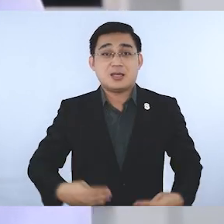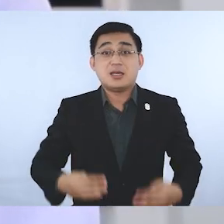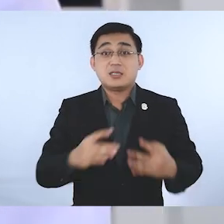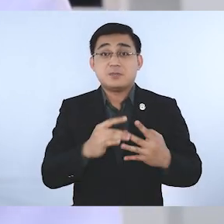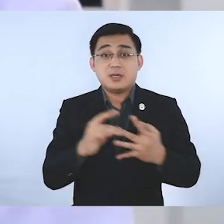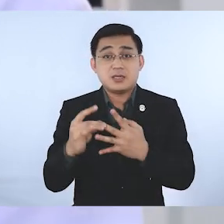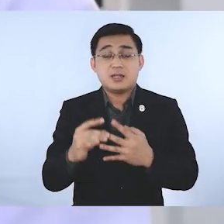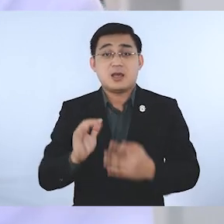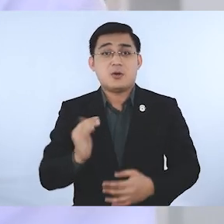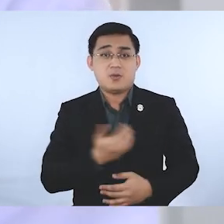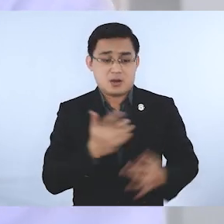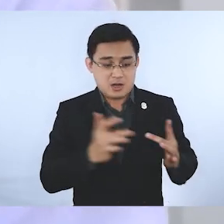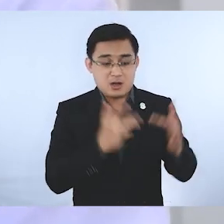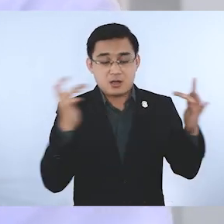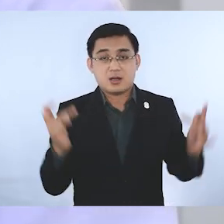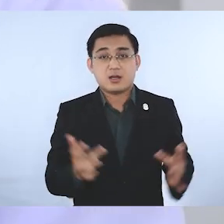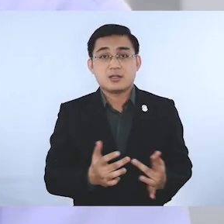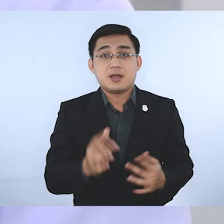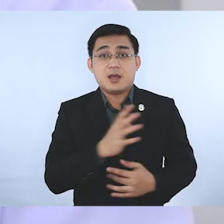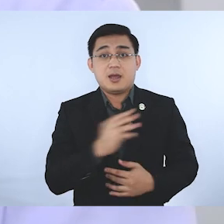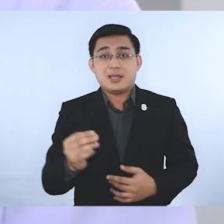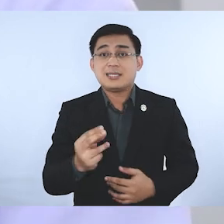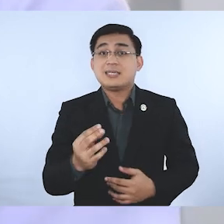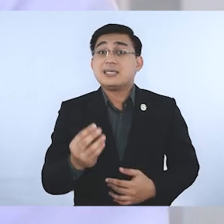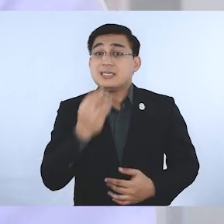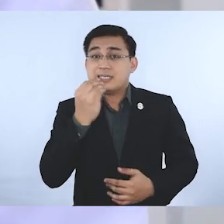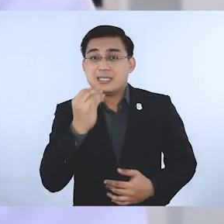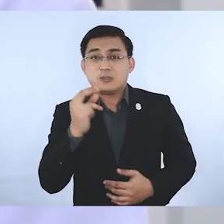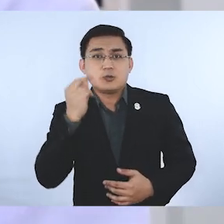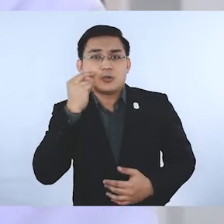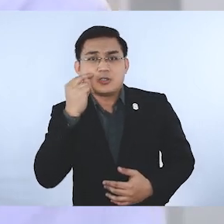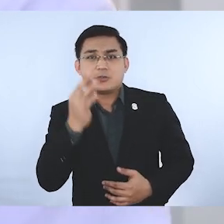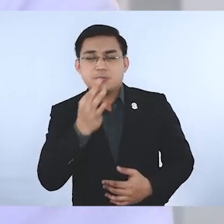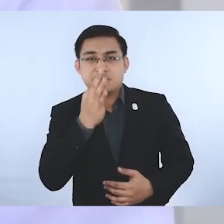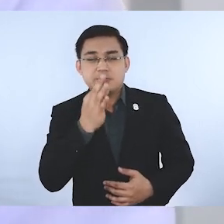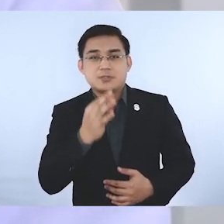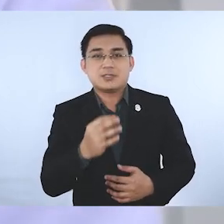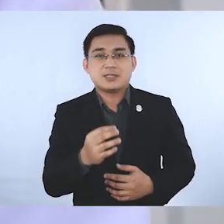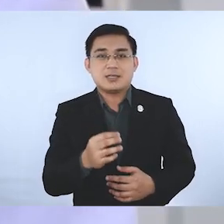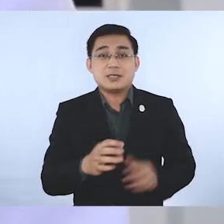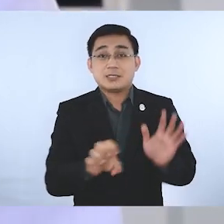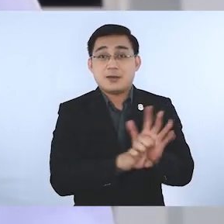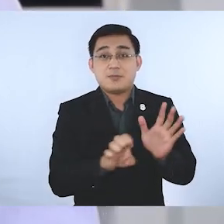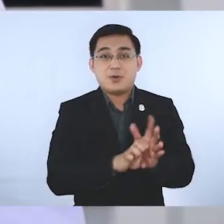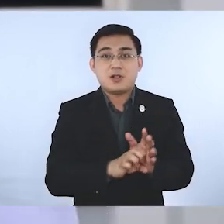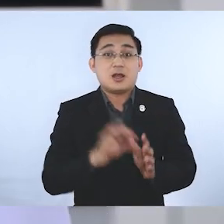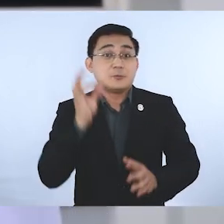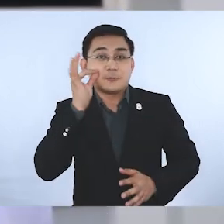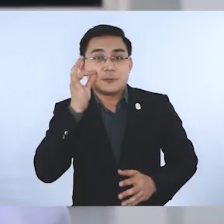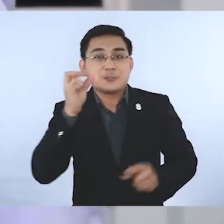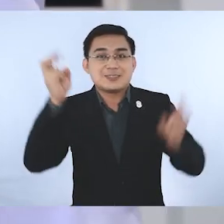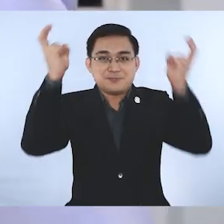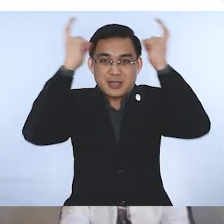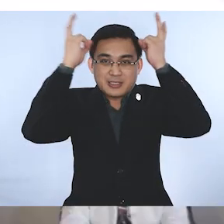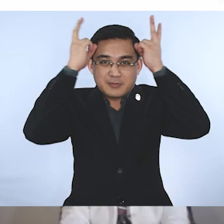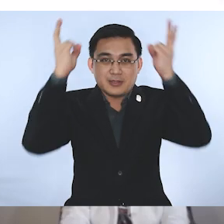na yung ating puso, at ang pagkain ng mga masustansyang pagkain, gaya po ng mga prutas at